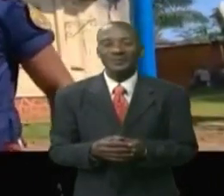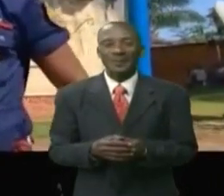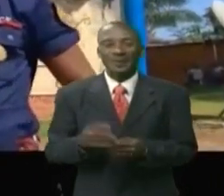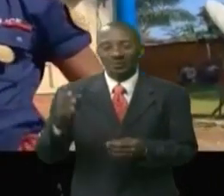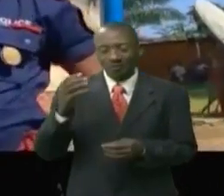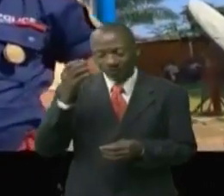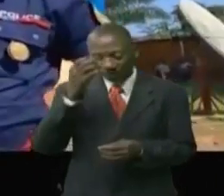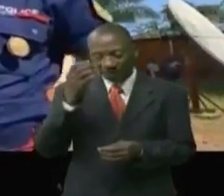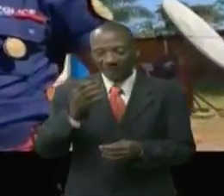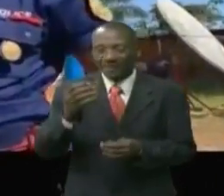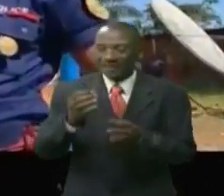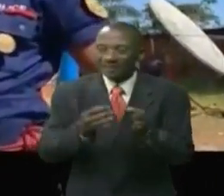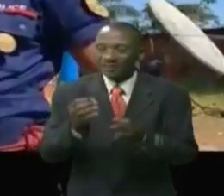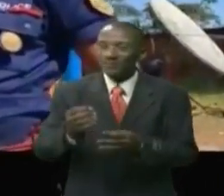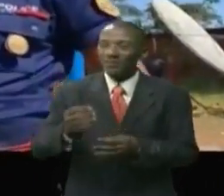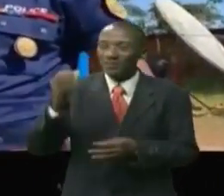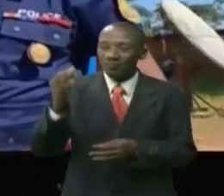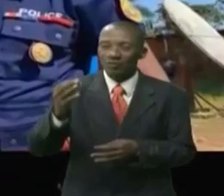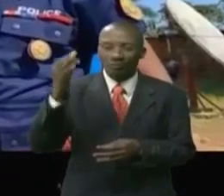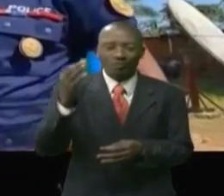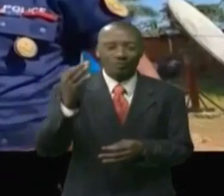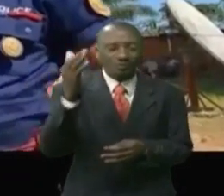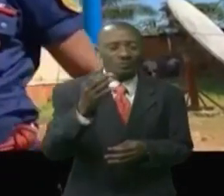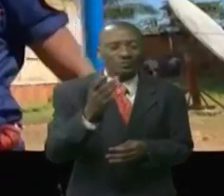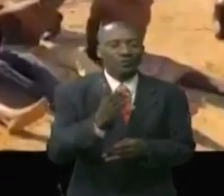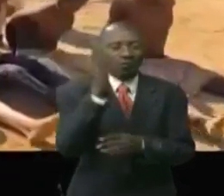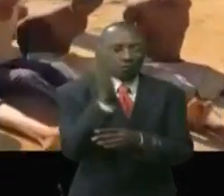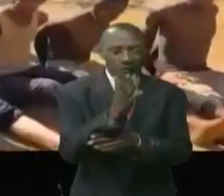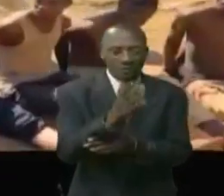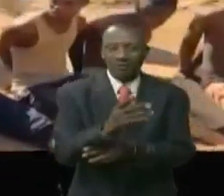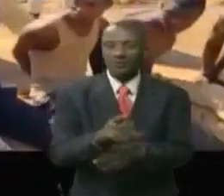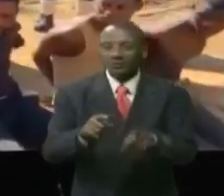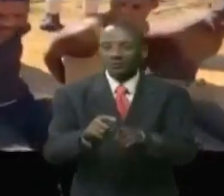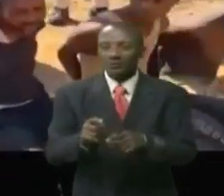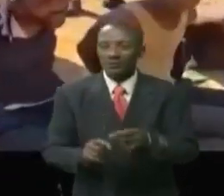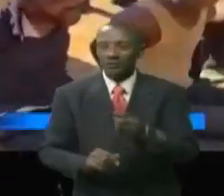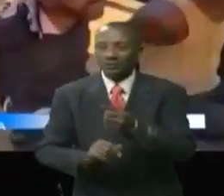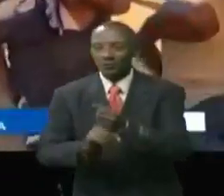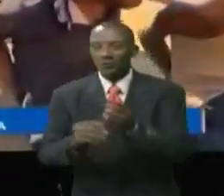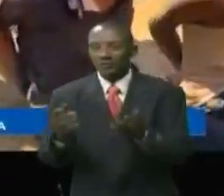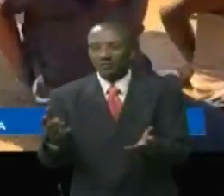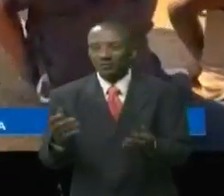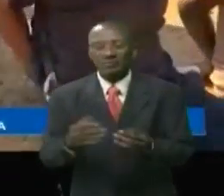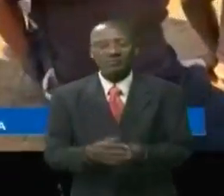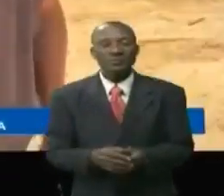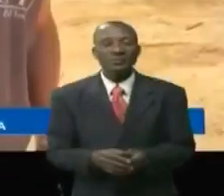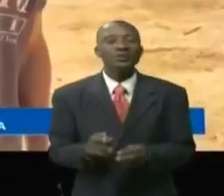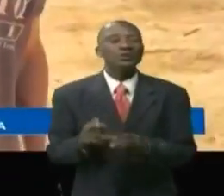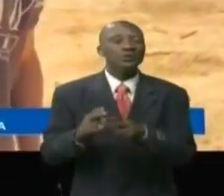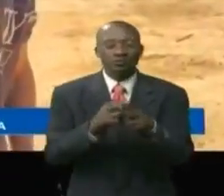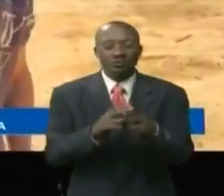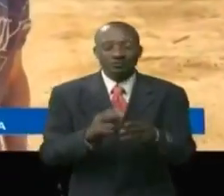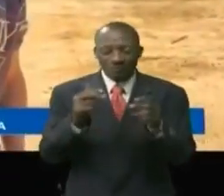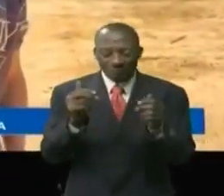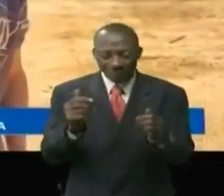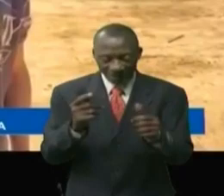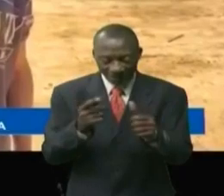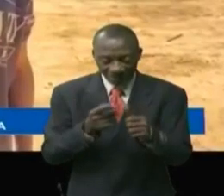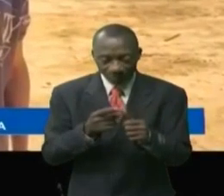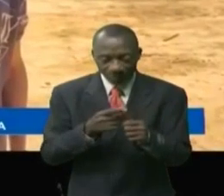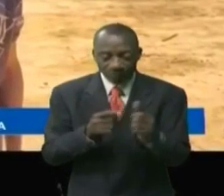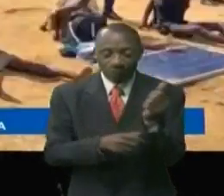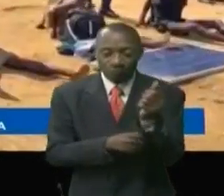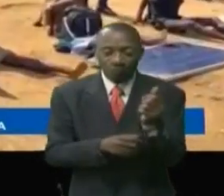qui pourrait ternir l'image de la Police nationale congolaise 10 voleurs dont l'âge varie entre 12 et 17 ans ont été